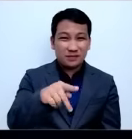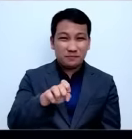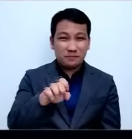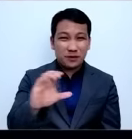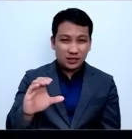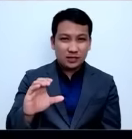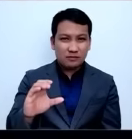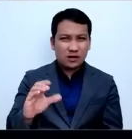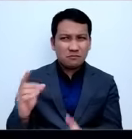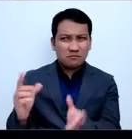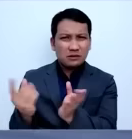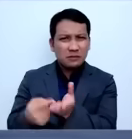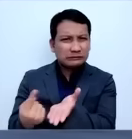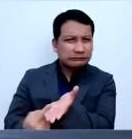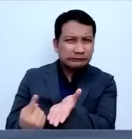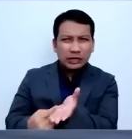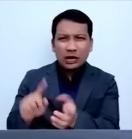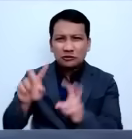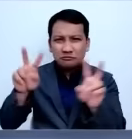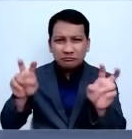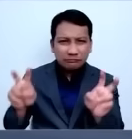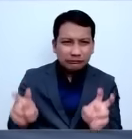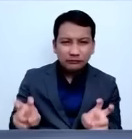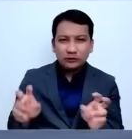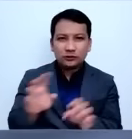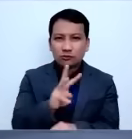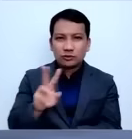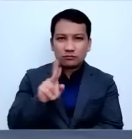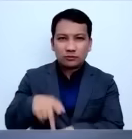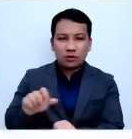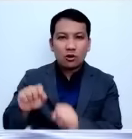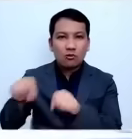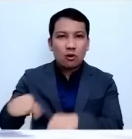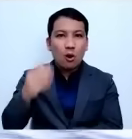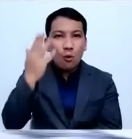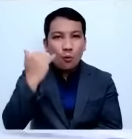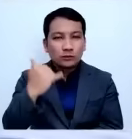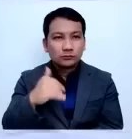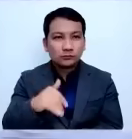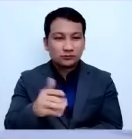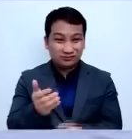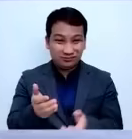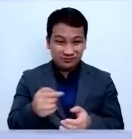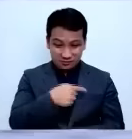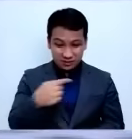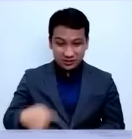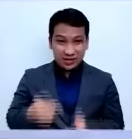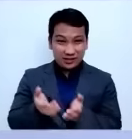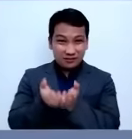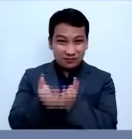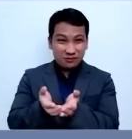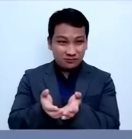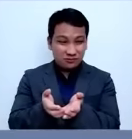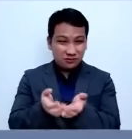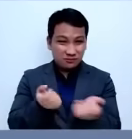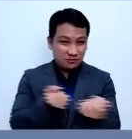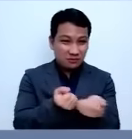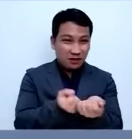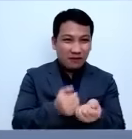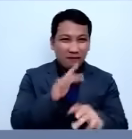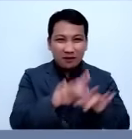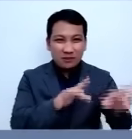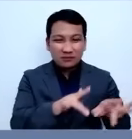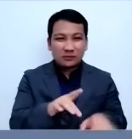ang mga issues sa West Philippine Sea. Kasunod ito ng sunod-sunod na pangaharas ng China sa mga resupply mission ng Pilipinas sa Ayungin